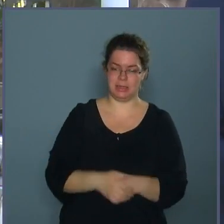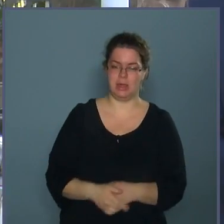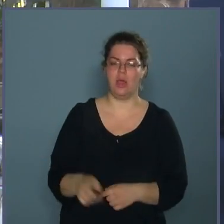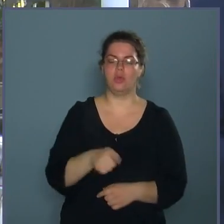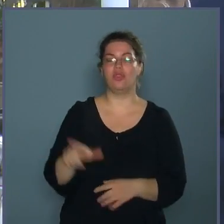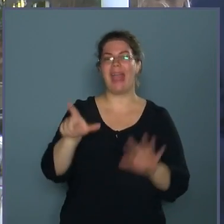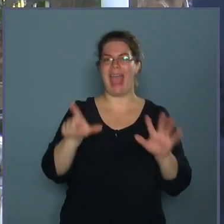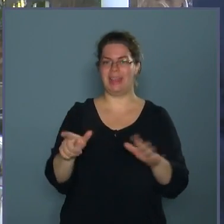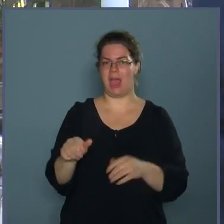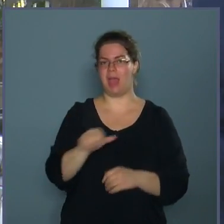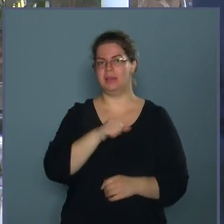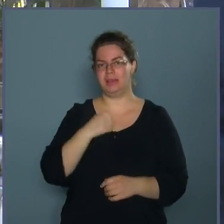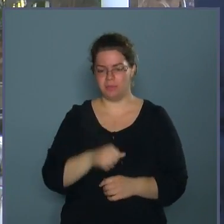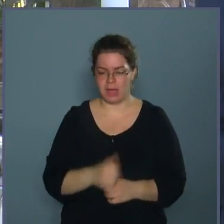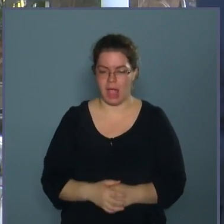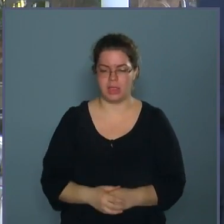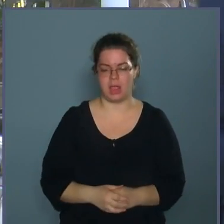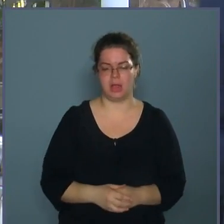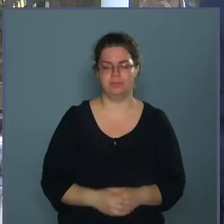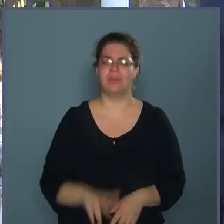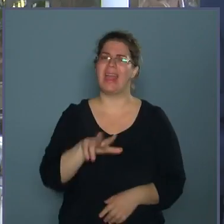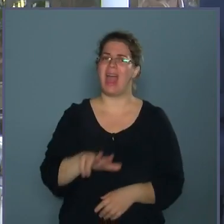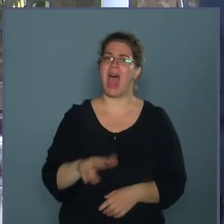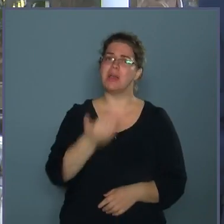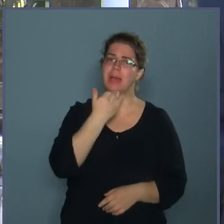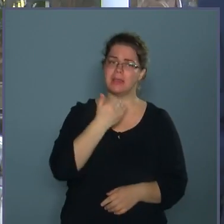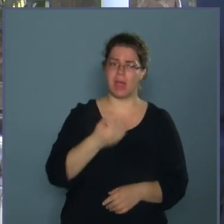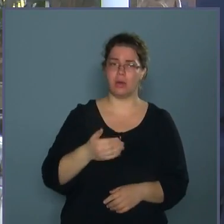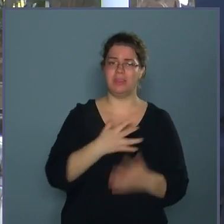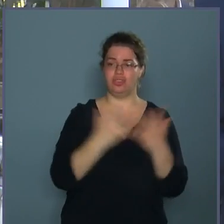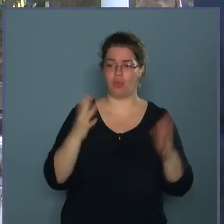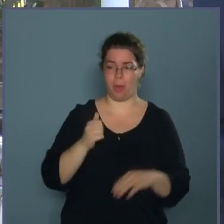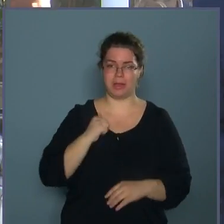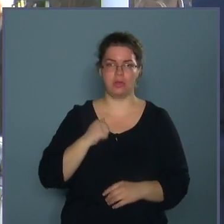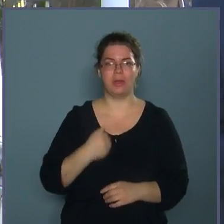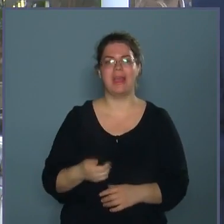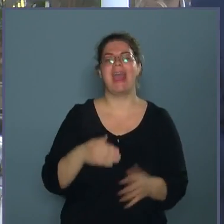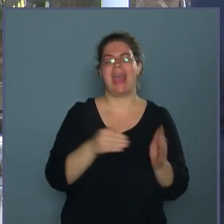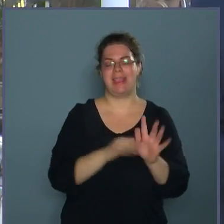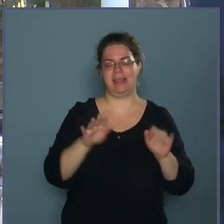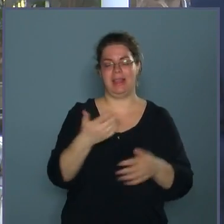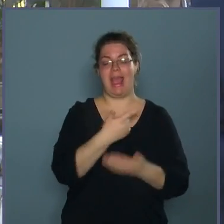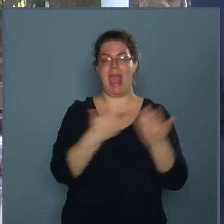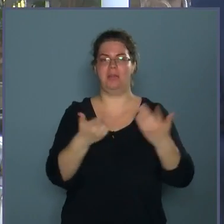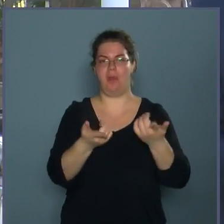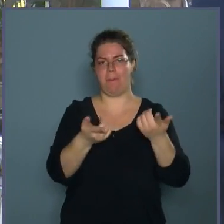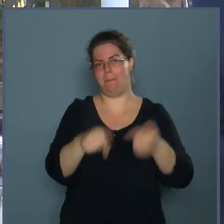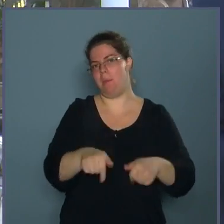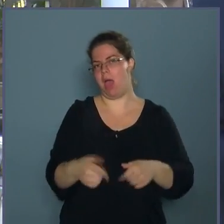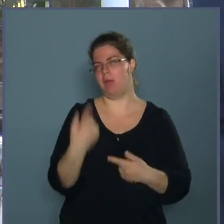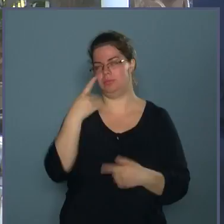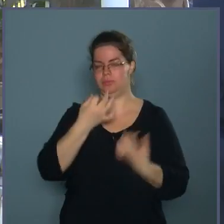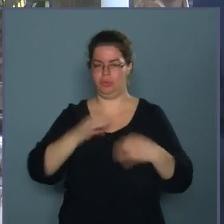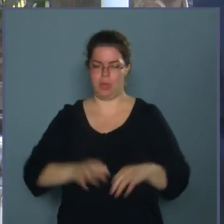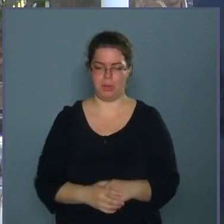7-et kivégeztek. 3 esztergomi sorkatona csak 1970-ben szabadult.